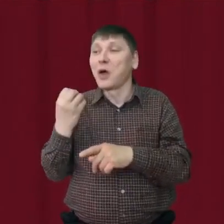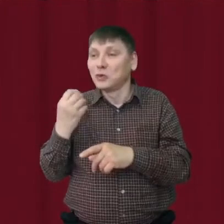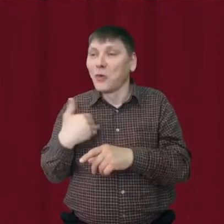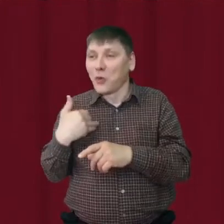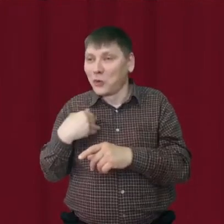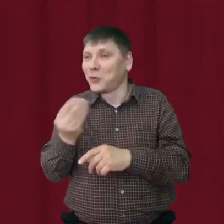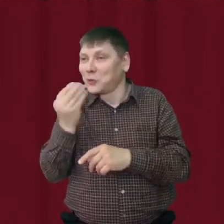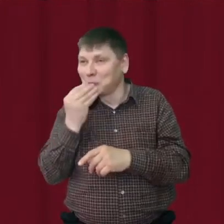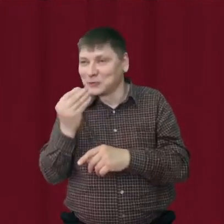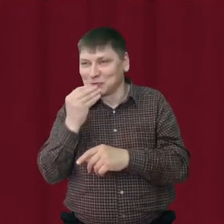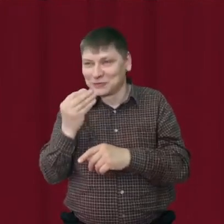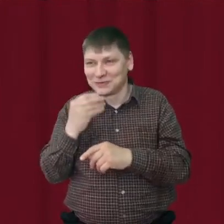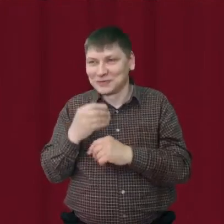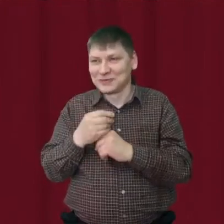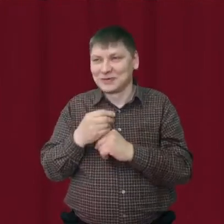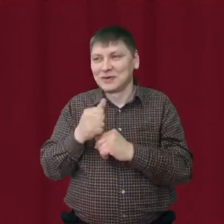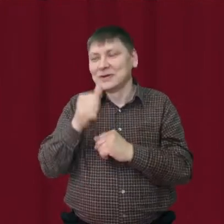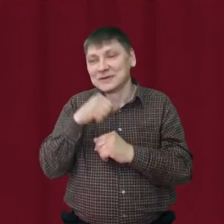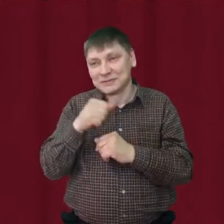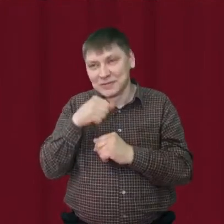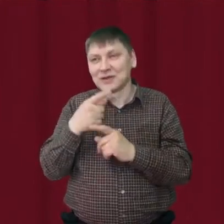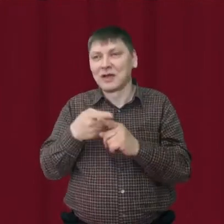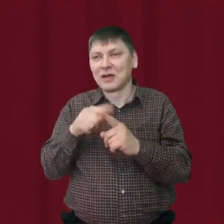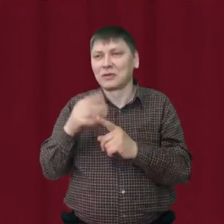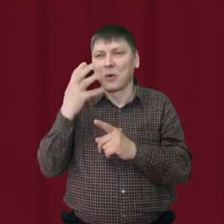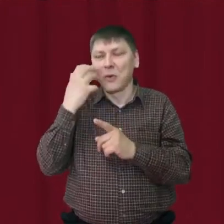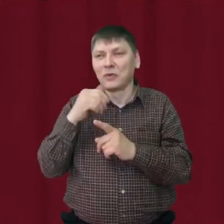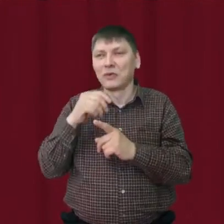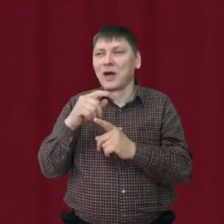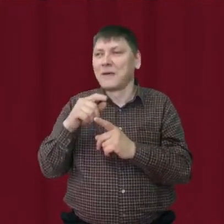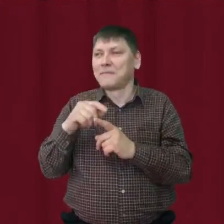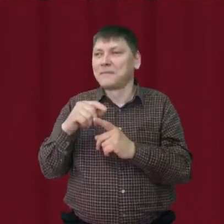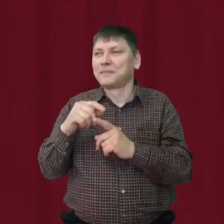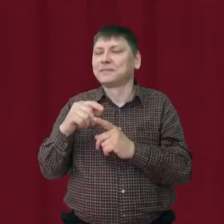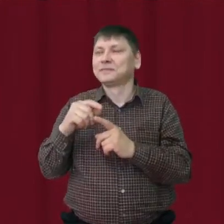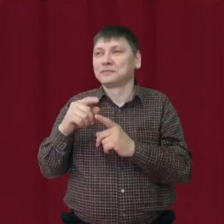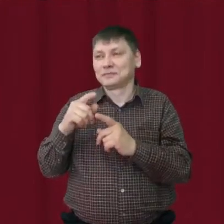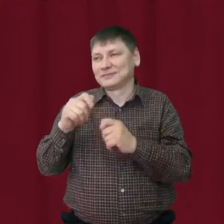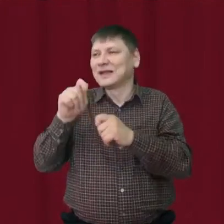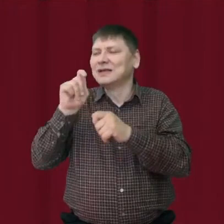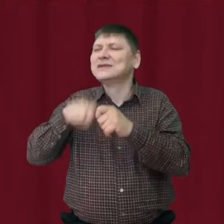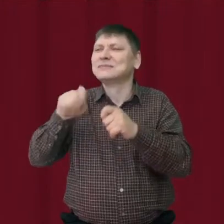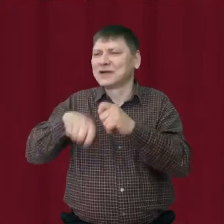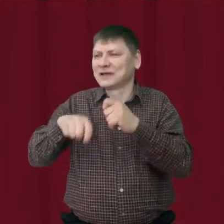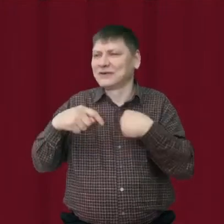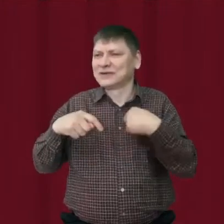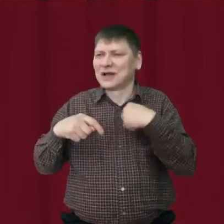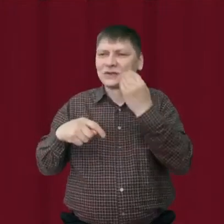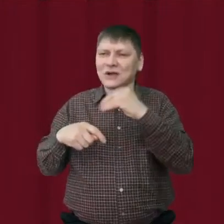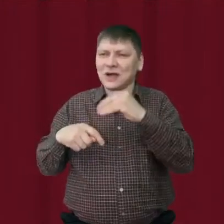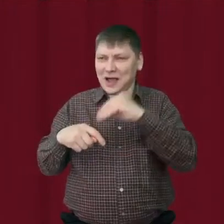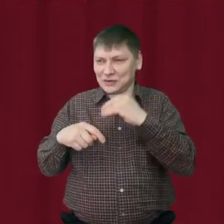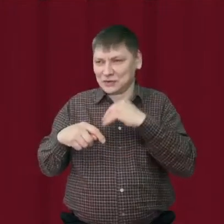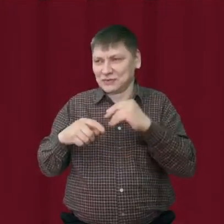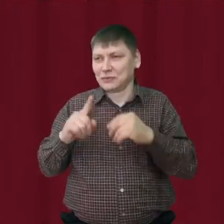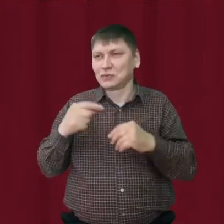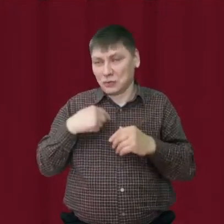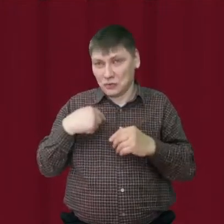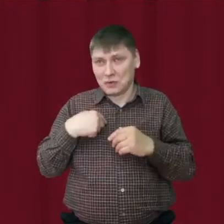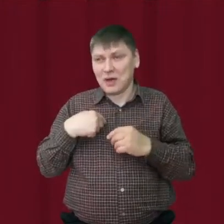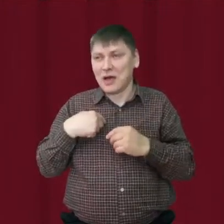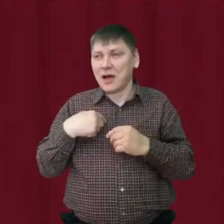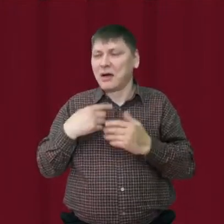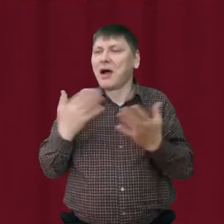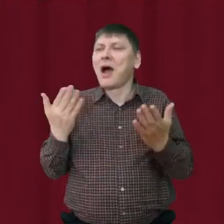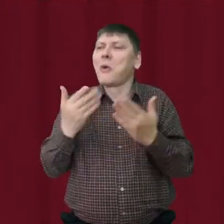кушать. Вот это слово, то есть испытание или искушение, когда проверяется наше качество, подтверждающее нашу христианскую ценность,